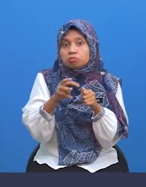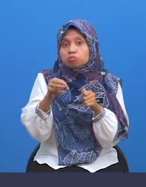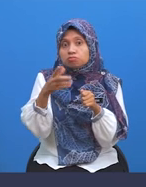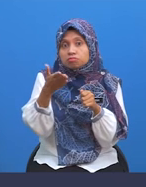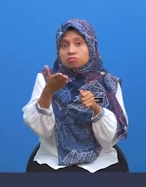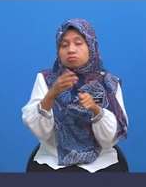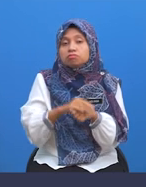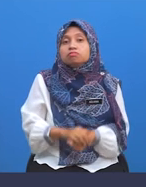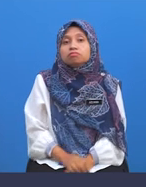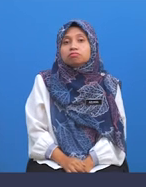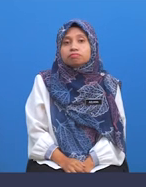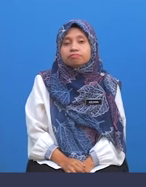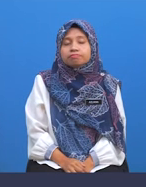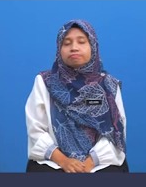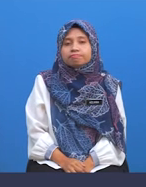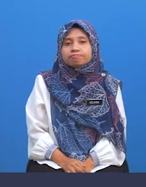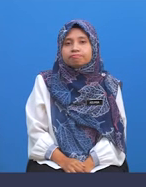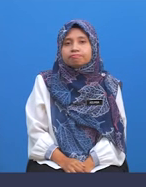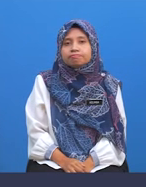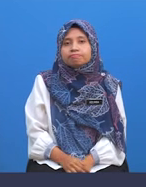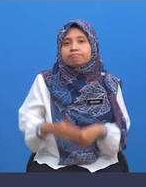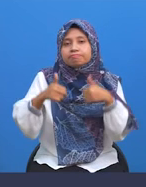Adakah jawapan ini sama seperti murid-murid?